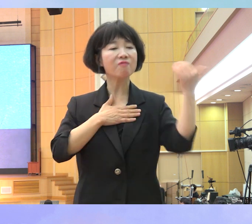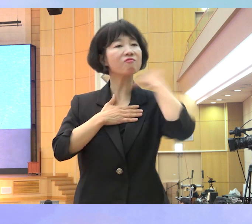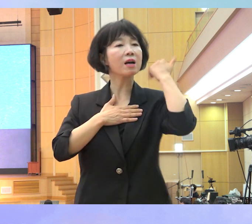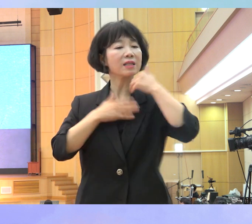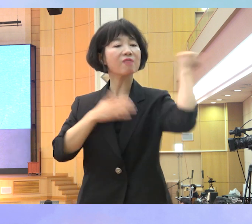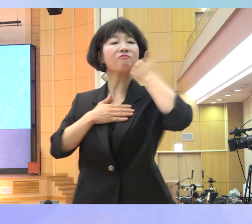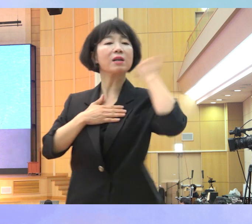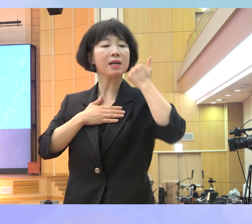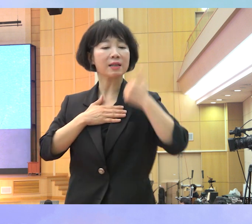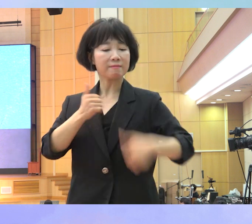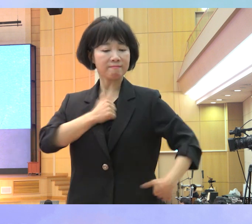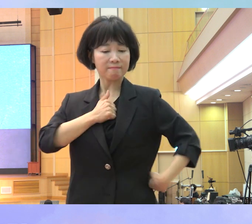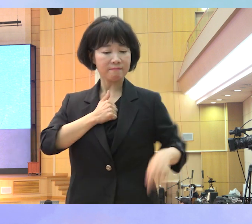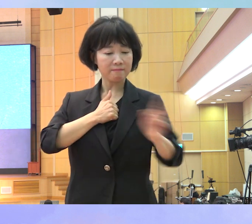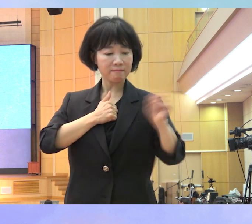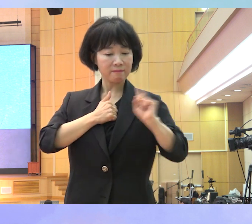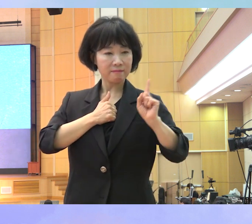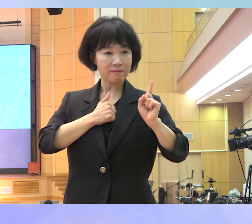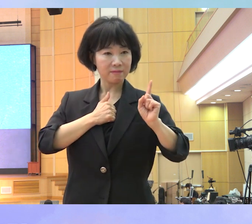누군데 너?